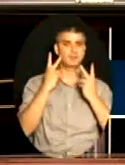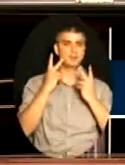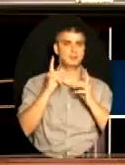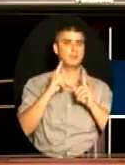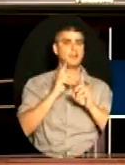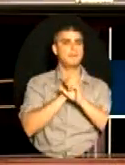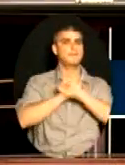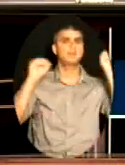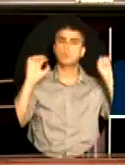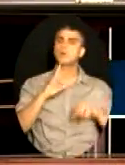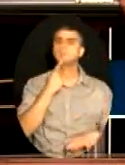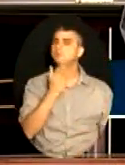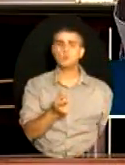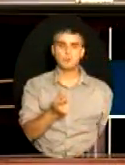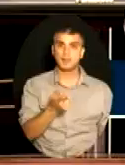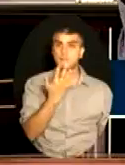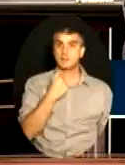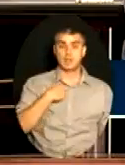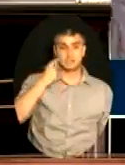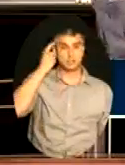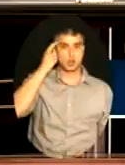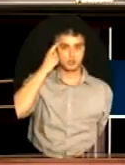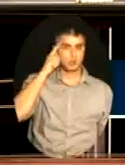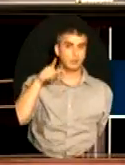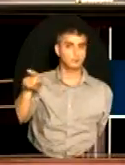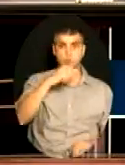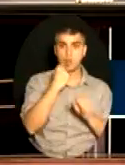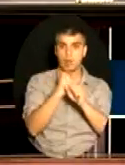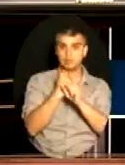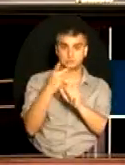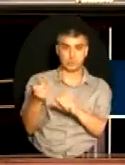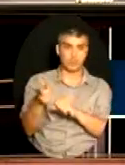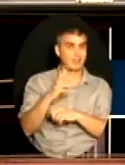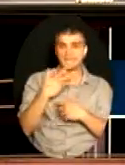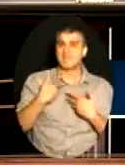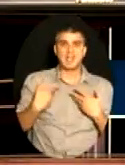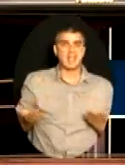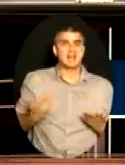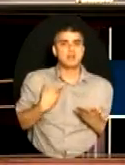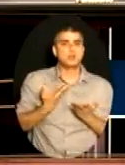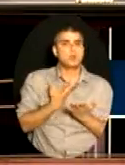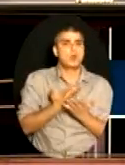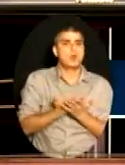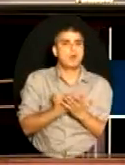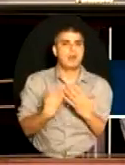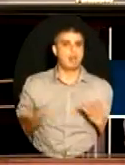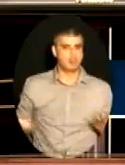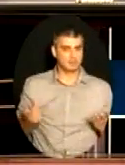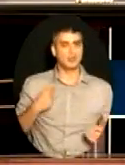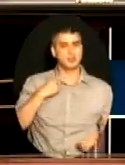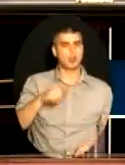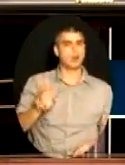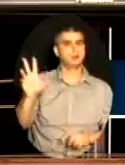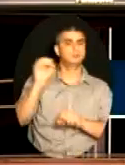בפחה. מה זה אומר מעצר מנהלי? ברגע שאני יודע שאת או הוא ביצע את המעשה, ואין לנו את התשתית הראייתית, אני יכול לשמור